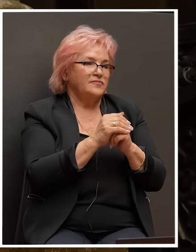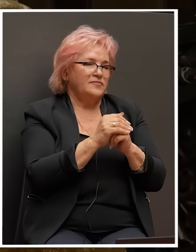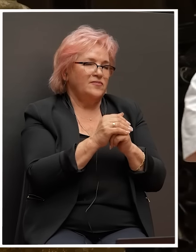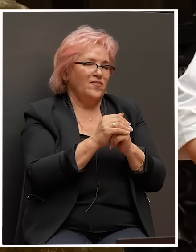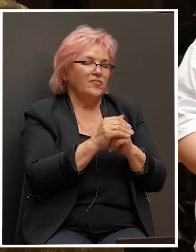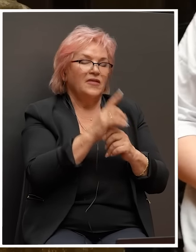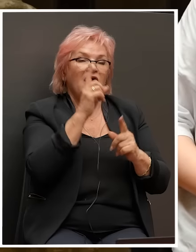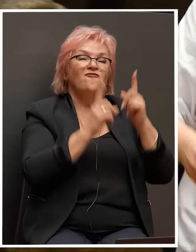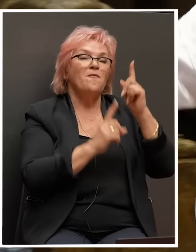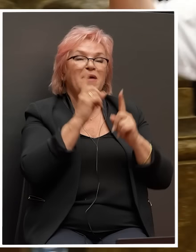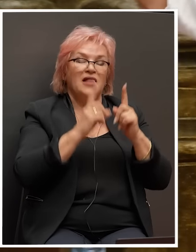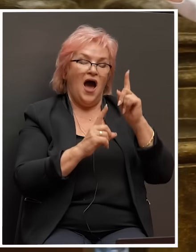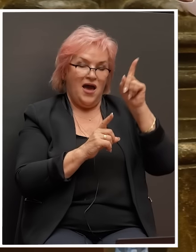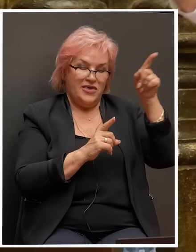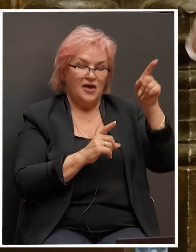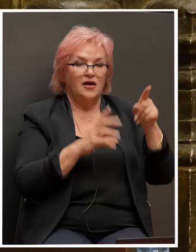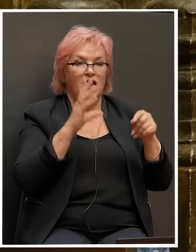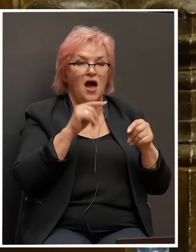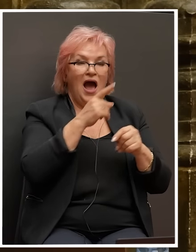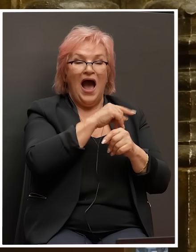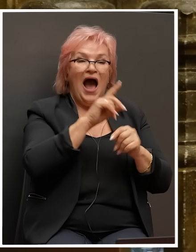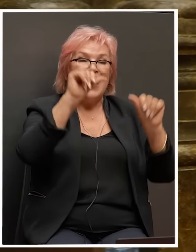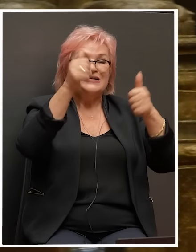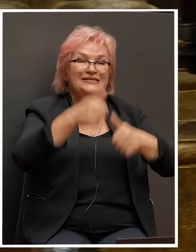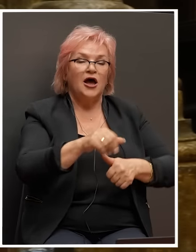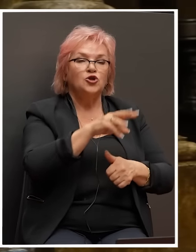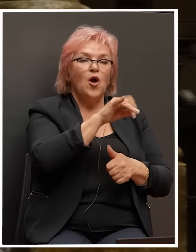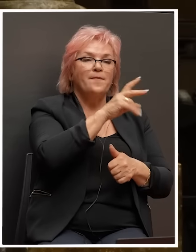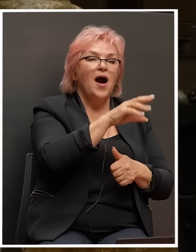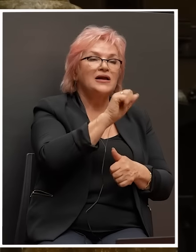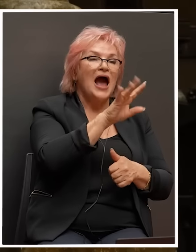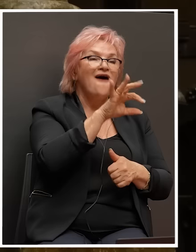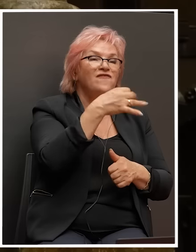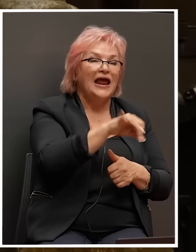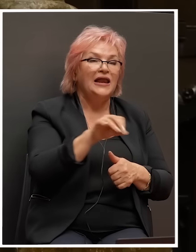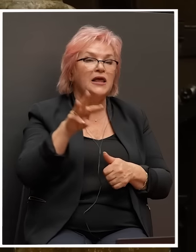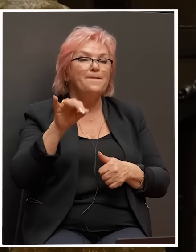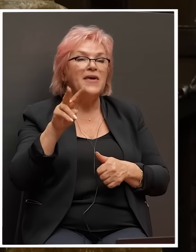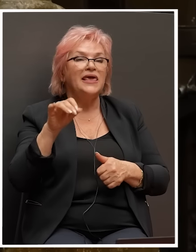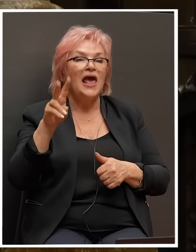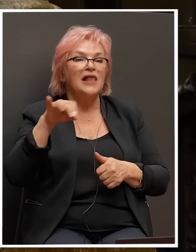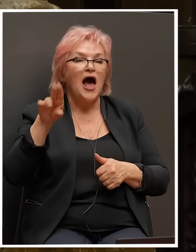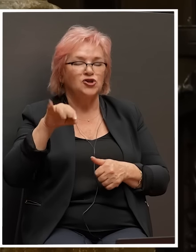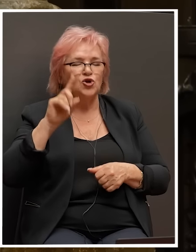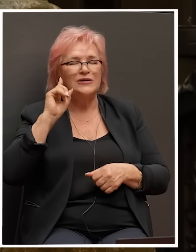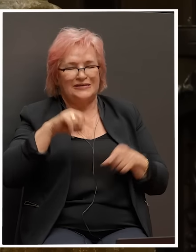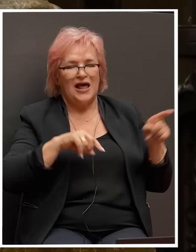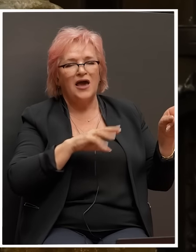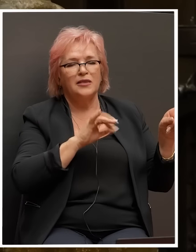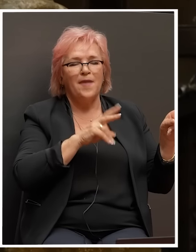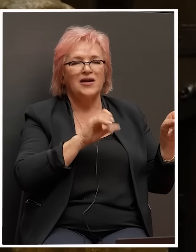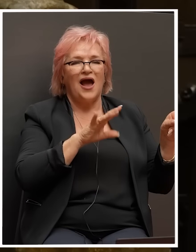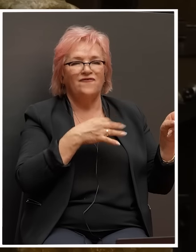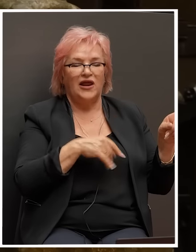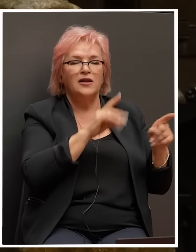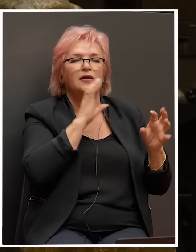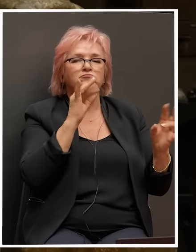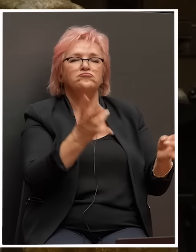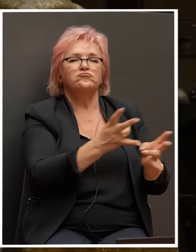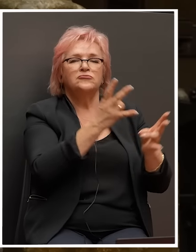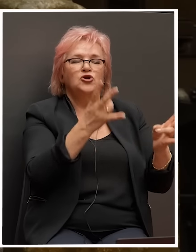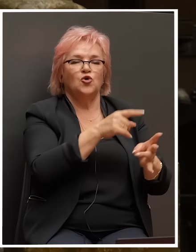Сфорцеско в Милане. Статуя Марка Аврелия, которую ставит Микеланджело, Микеланджело уже знает, что это Марк Аврелий, она